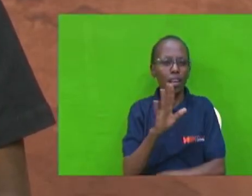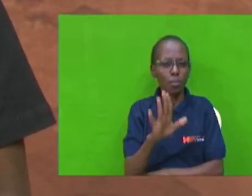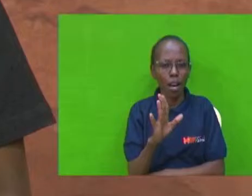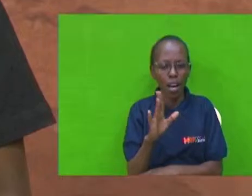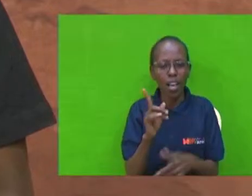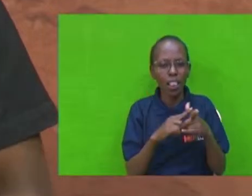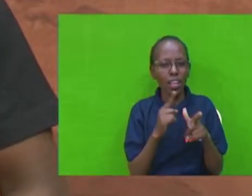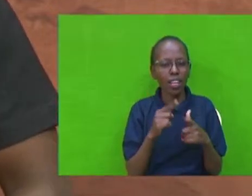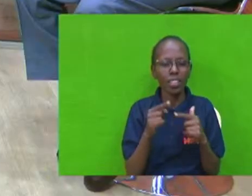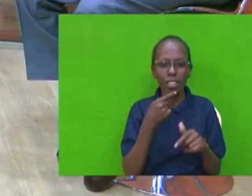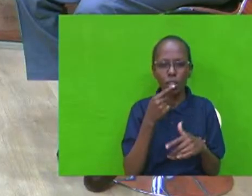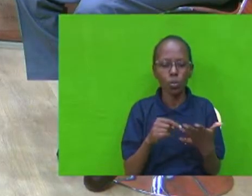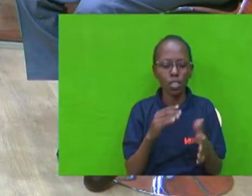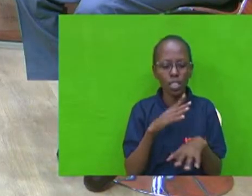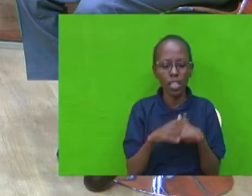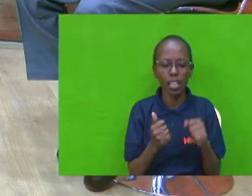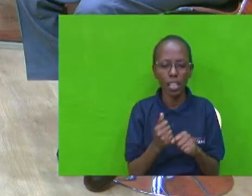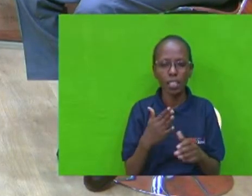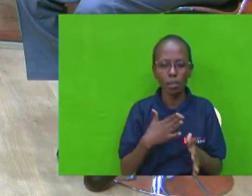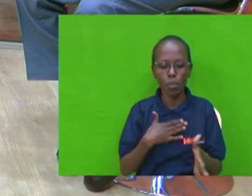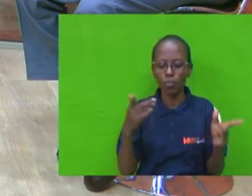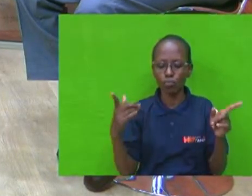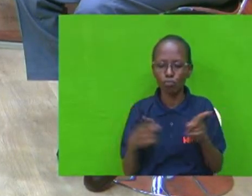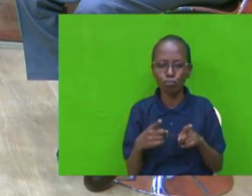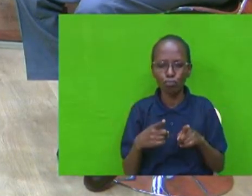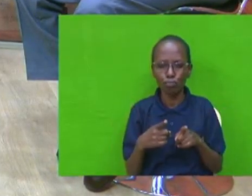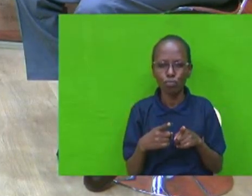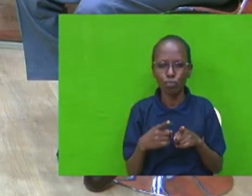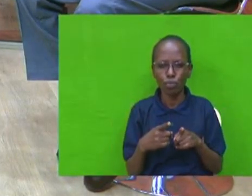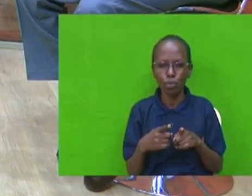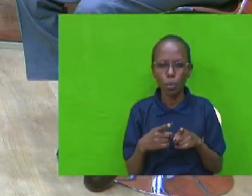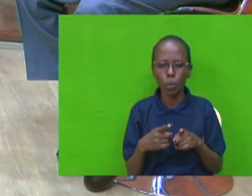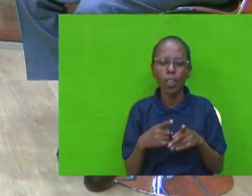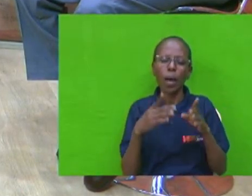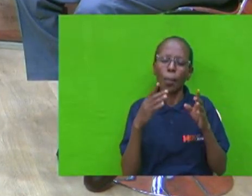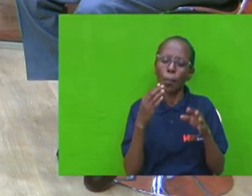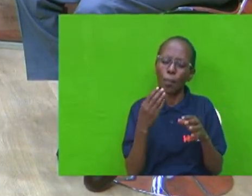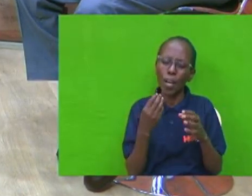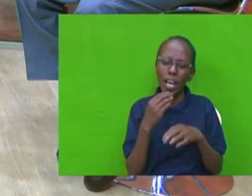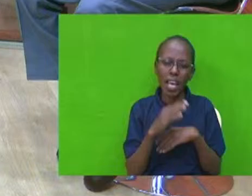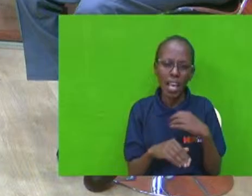jamaa akamwambia miaka yangu imekuwa mifupi. Yaani ni miaka ya shida